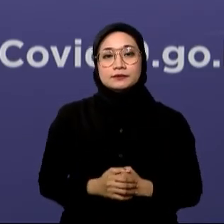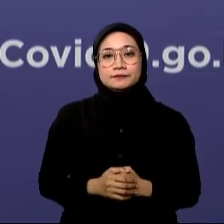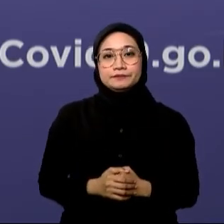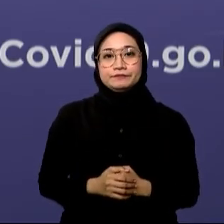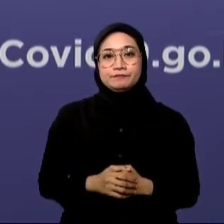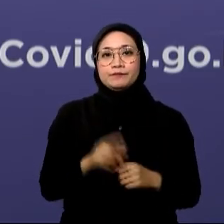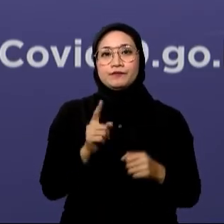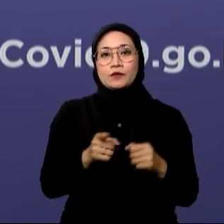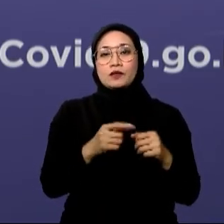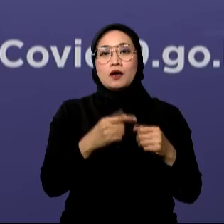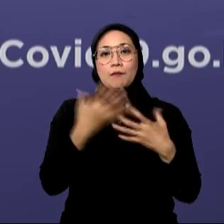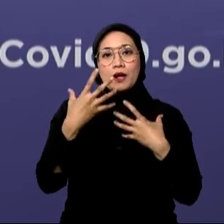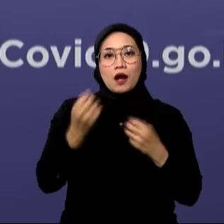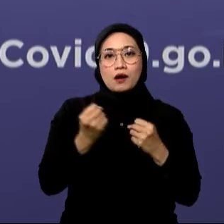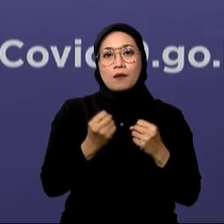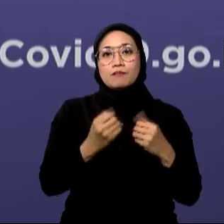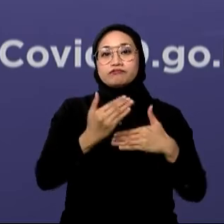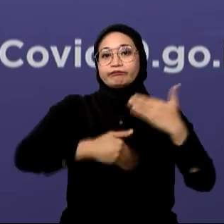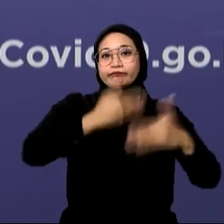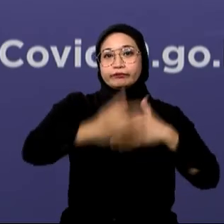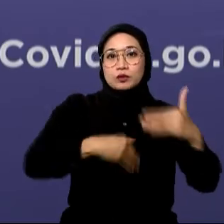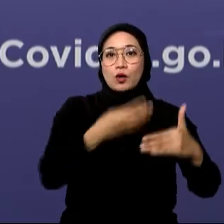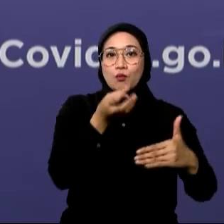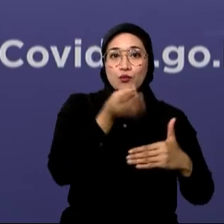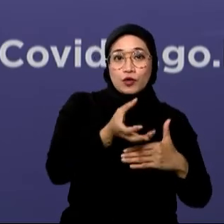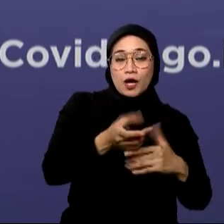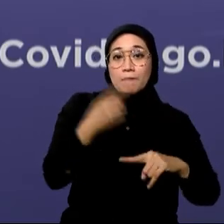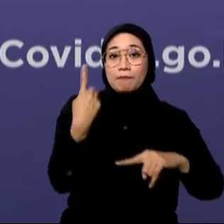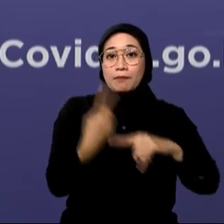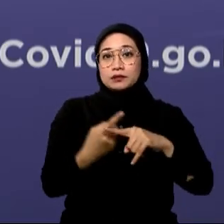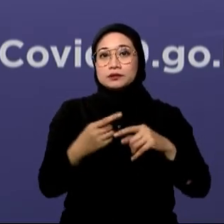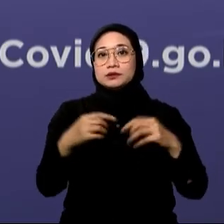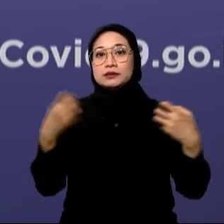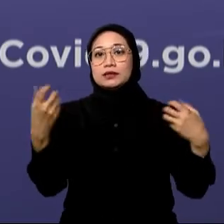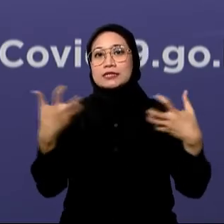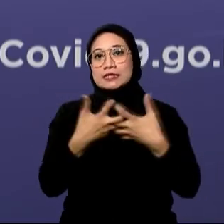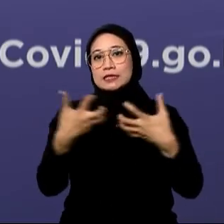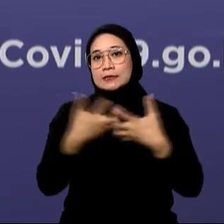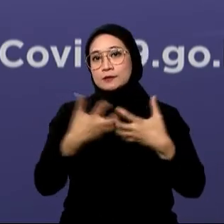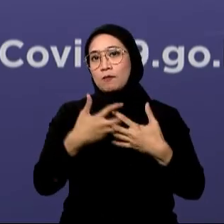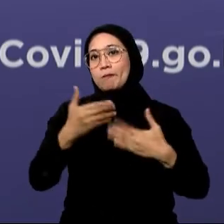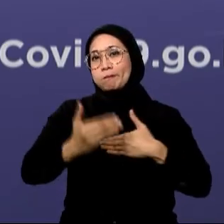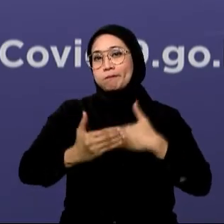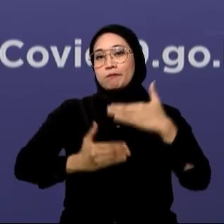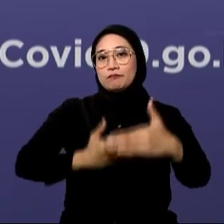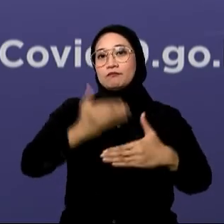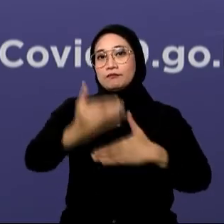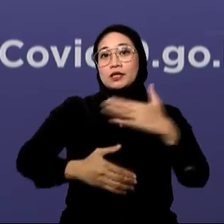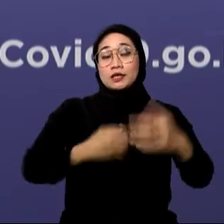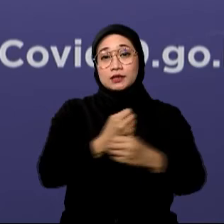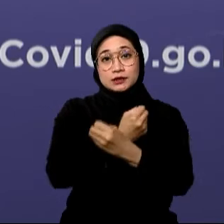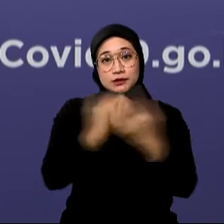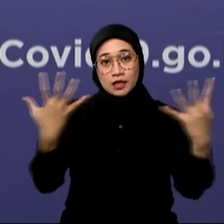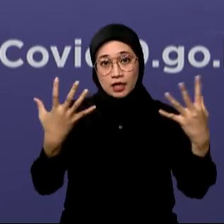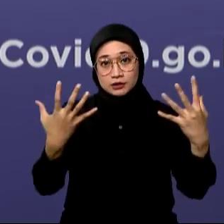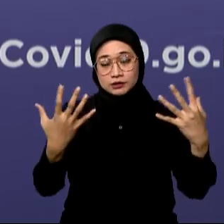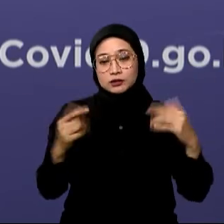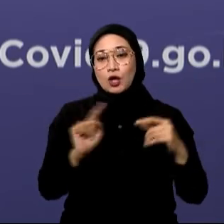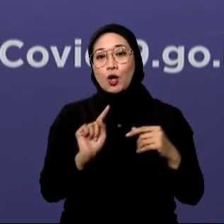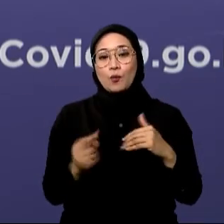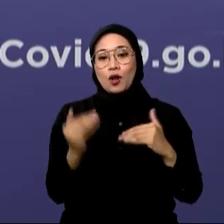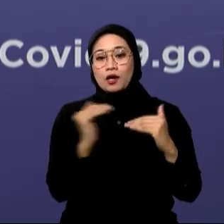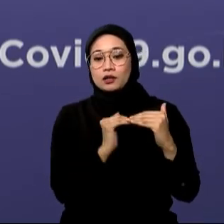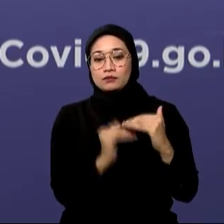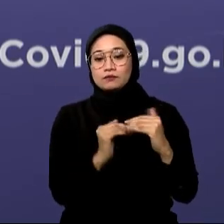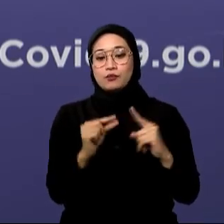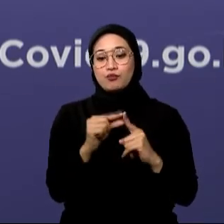lebih tersistematis, dan kemudian dengan kerangka bicara yang sama, mulai dari tingkat puskesmas, seterusnya sampai